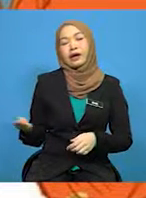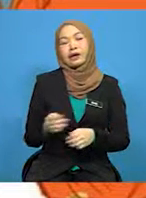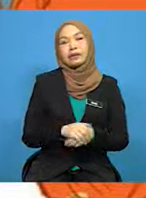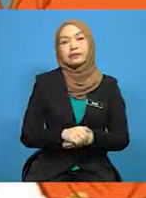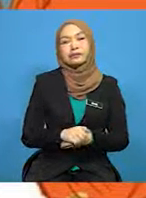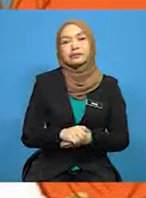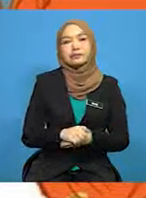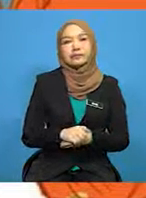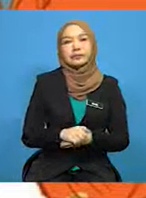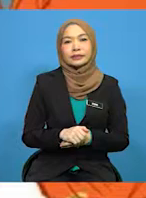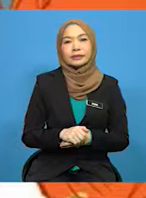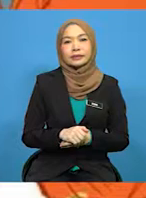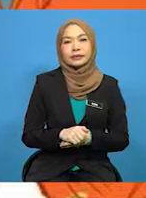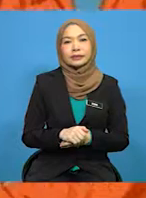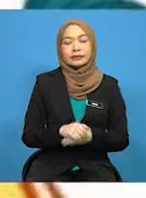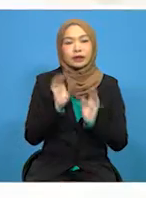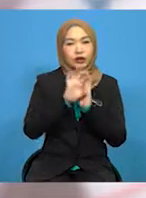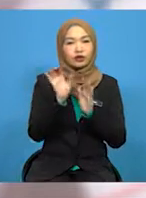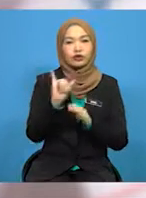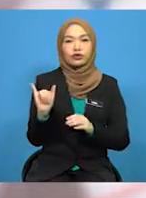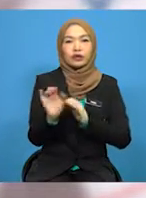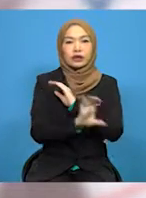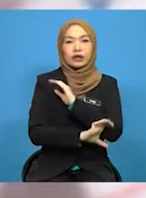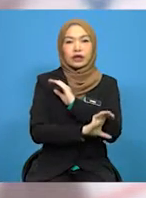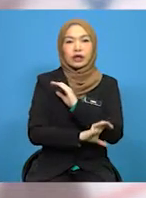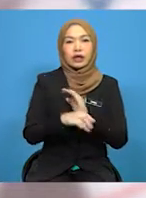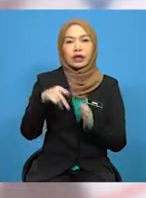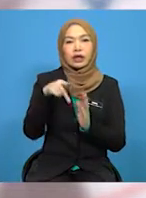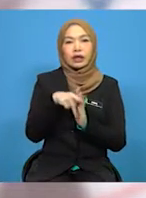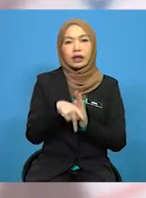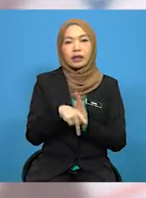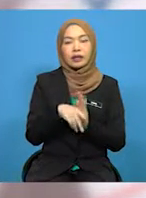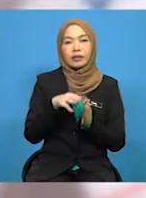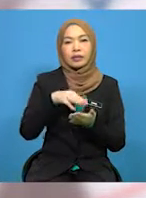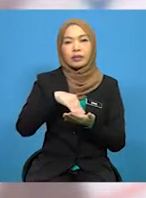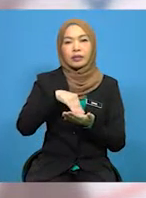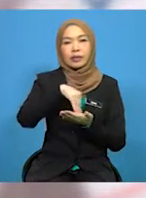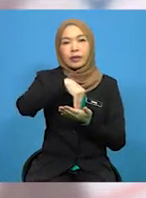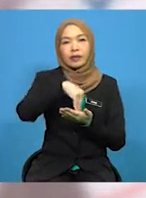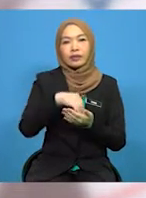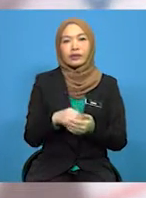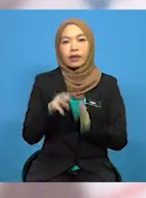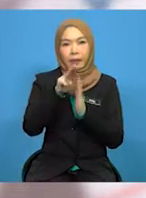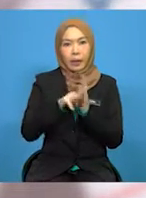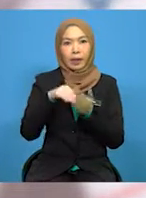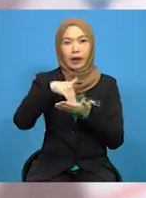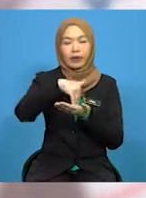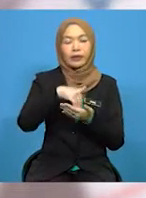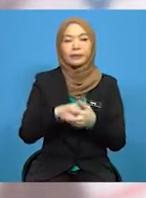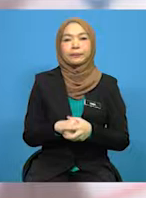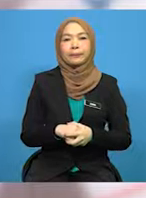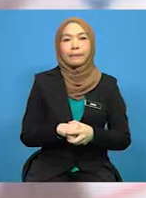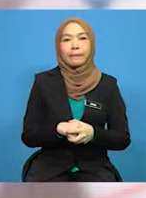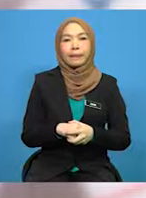terutamanya negara membangun. Sistem ini tidak diambil kira dalam